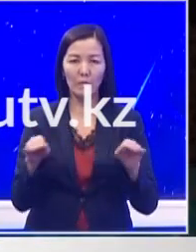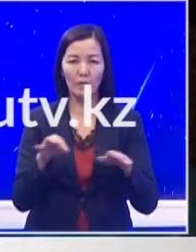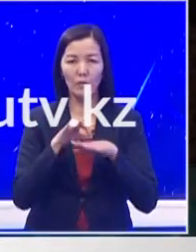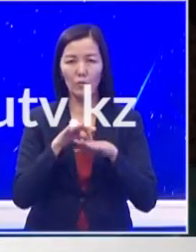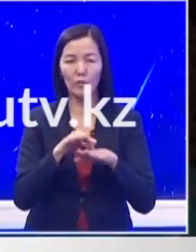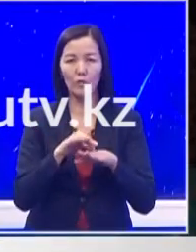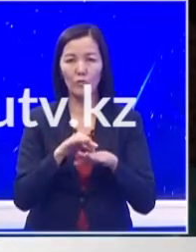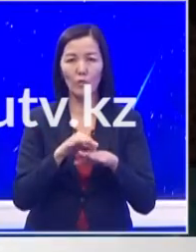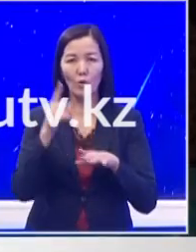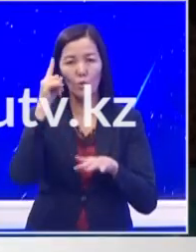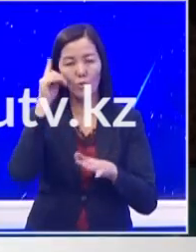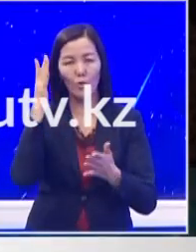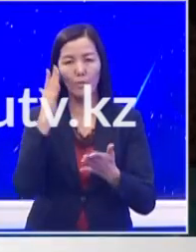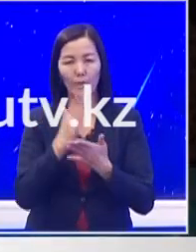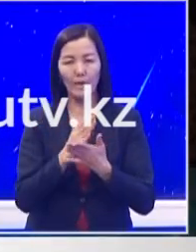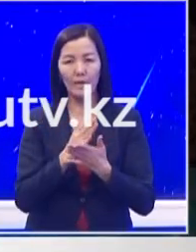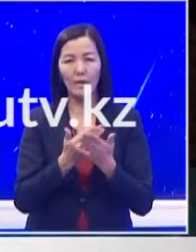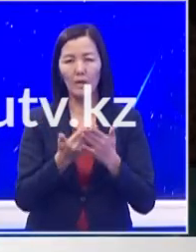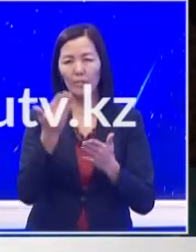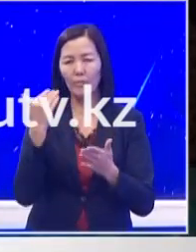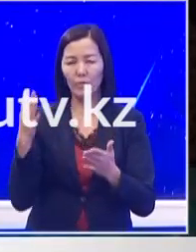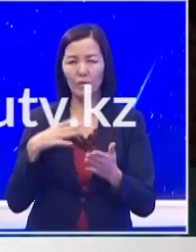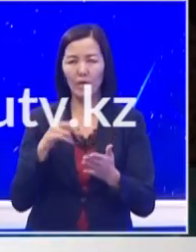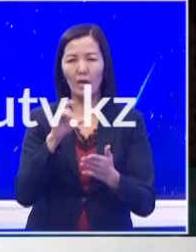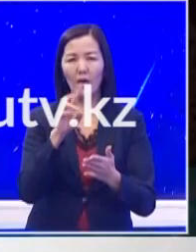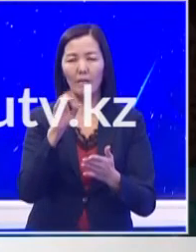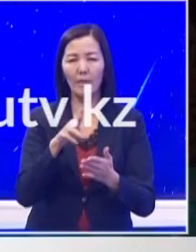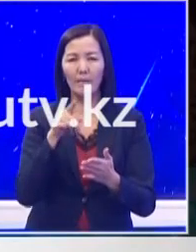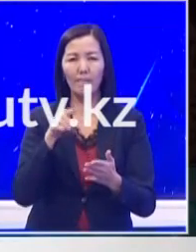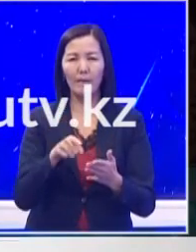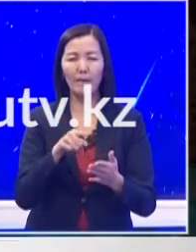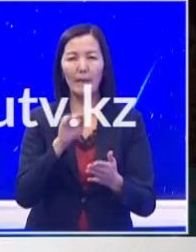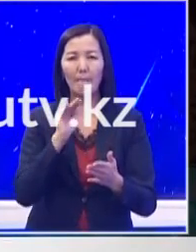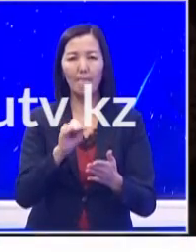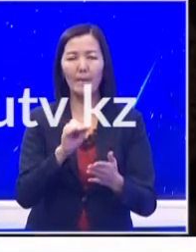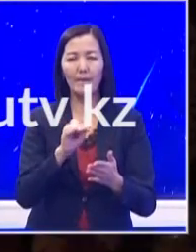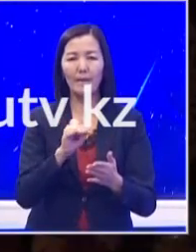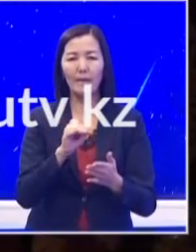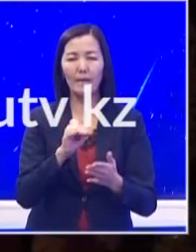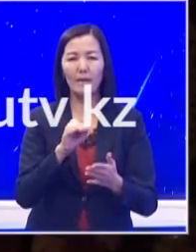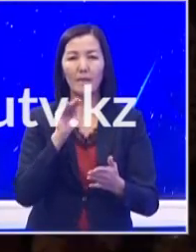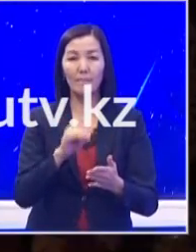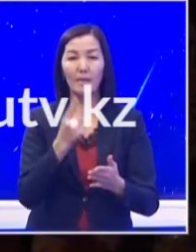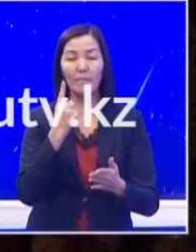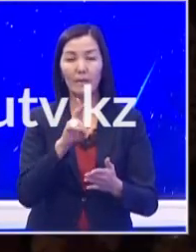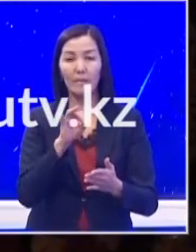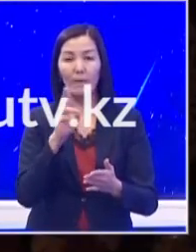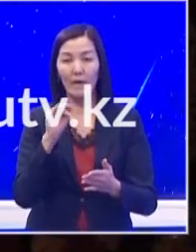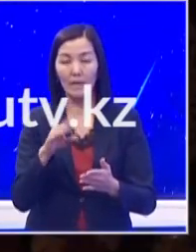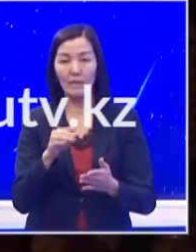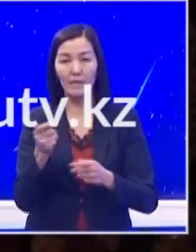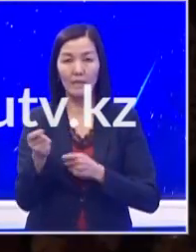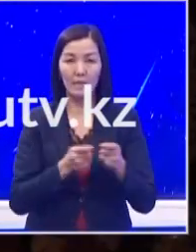бар. Ол баяғы сол хабарда жүргенімдегі 1001 мақал 101 жұмбақ деген ойындарымыз еді ғой, біздің сол кезде редактор болып соны